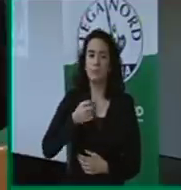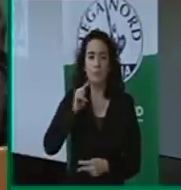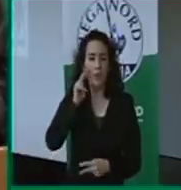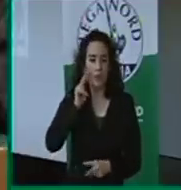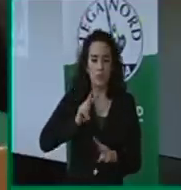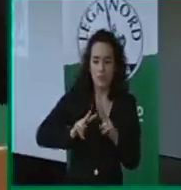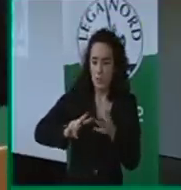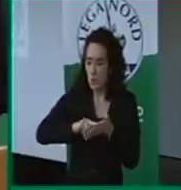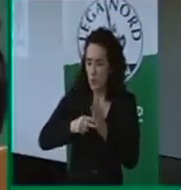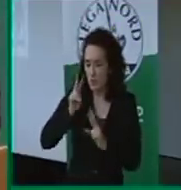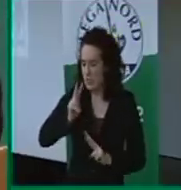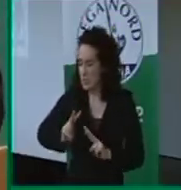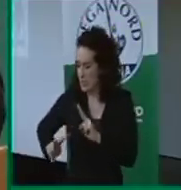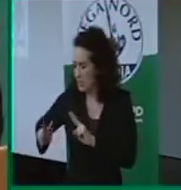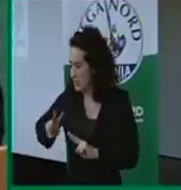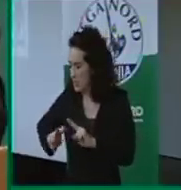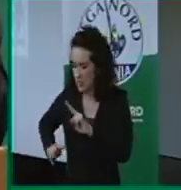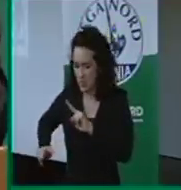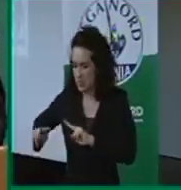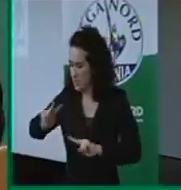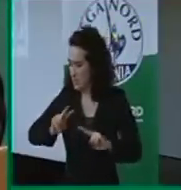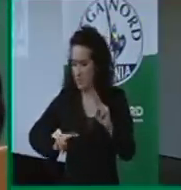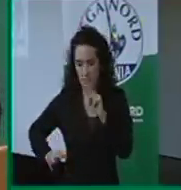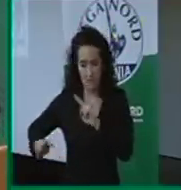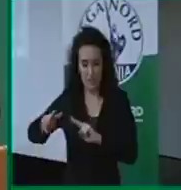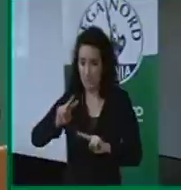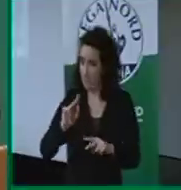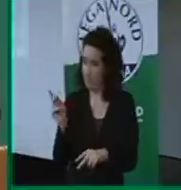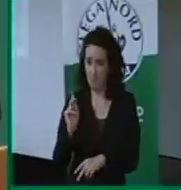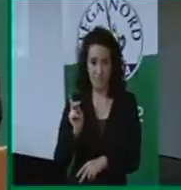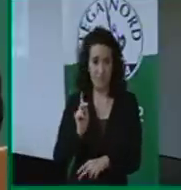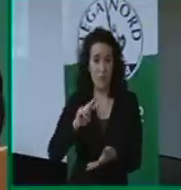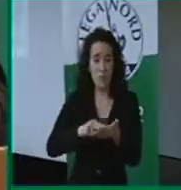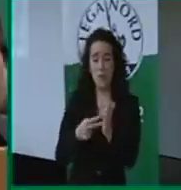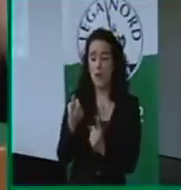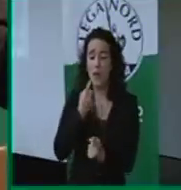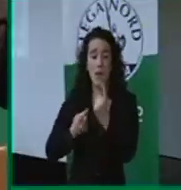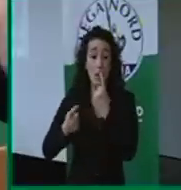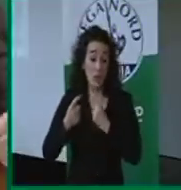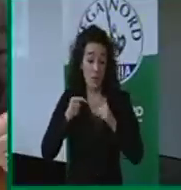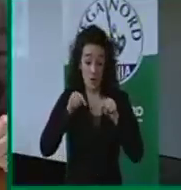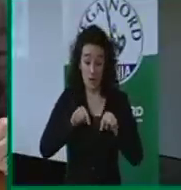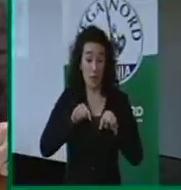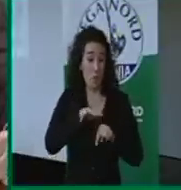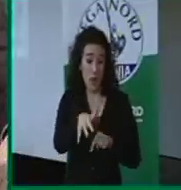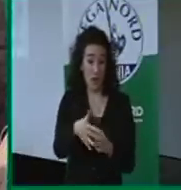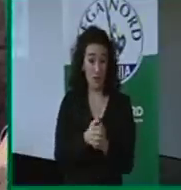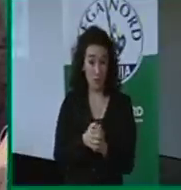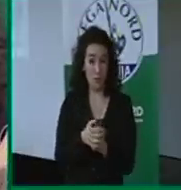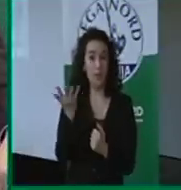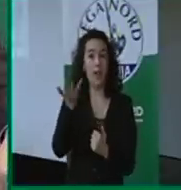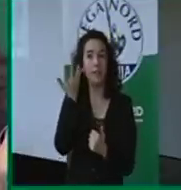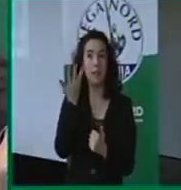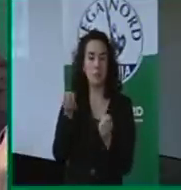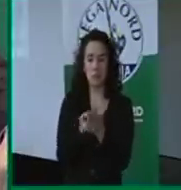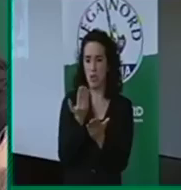cercare cose che in tutta evidenza non sono cause del problema l'altro giorno era una tavolata con